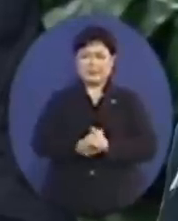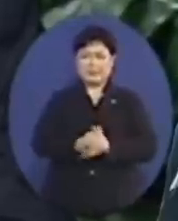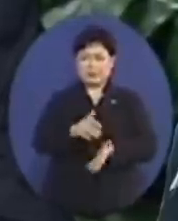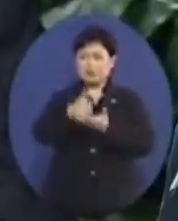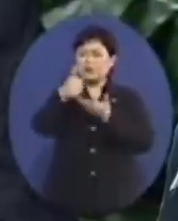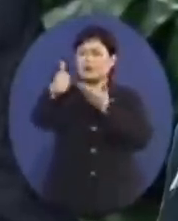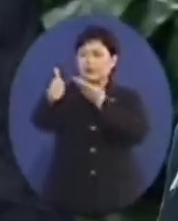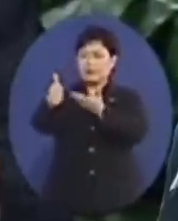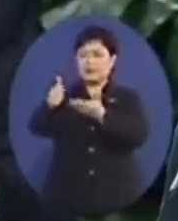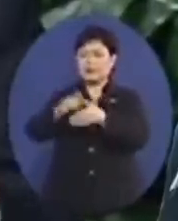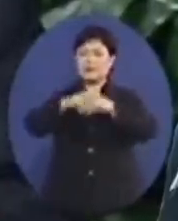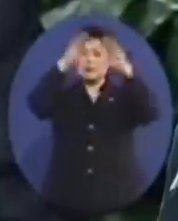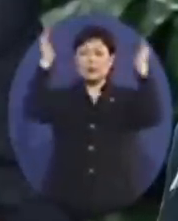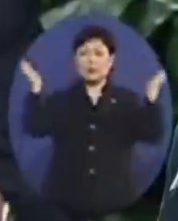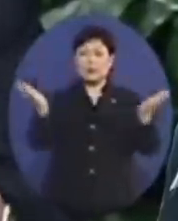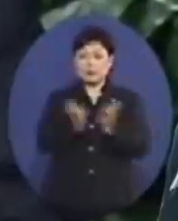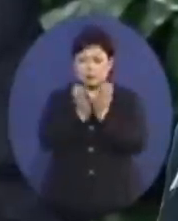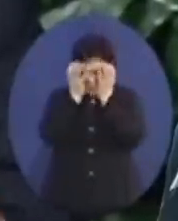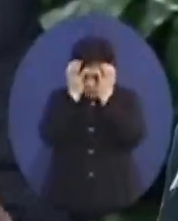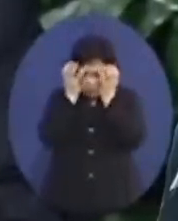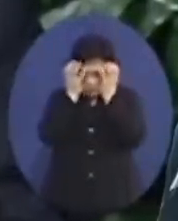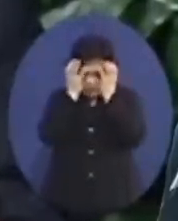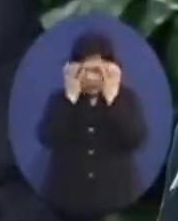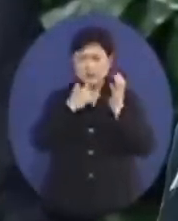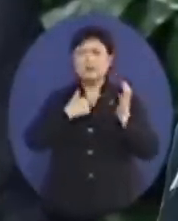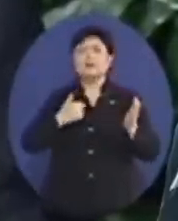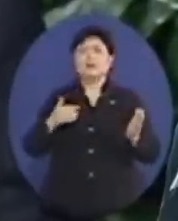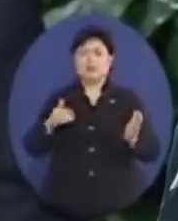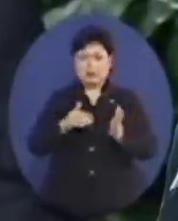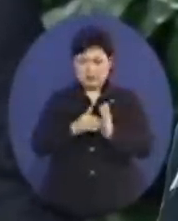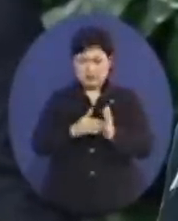주님이 모든 고난을 다 당하신 것입니다.